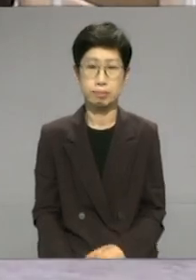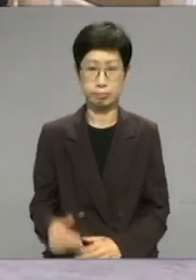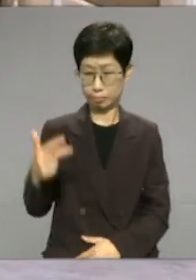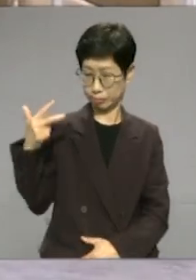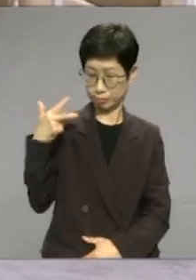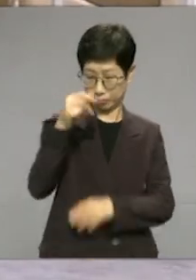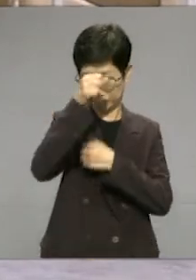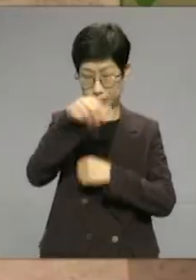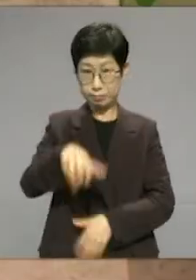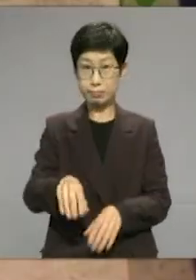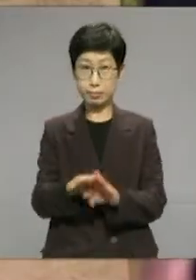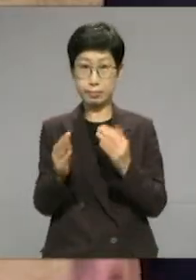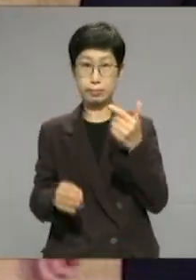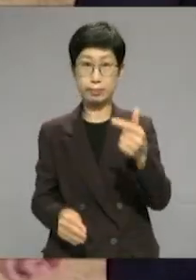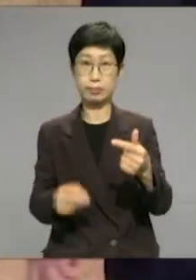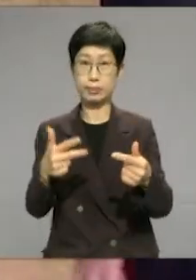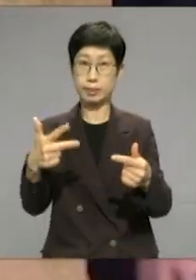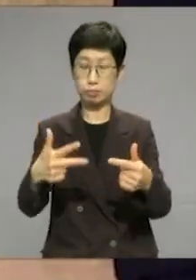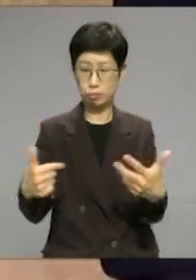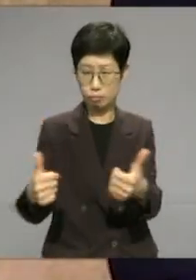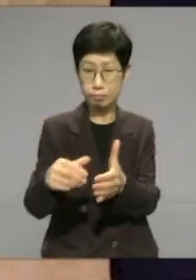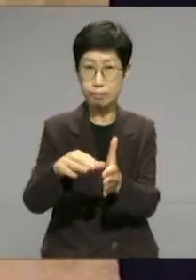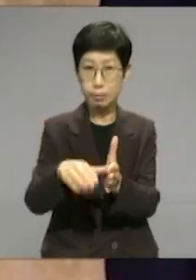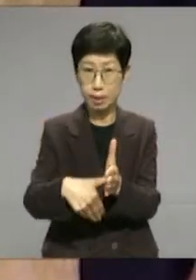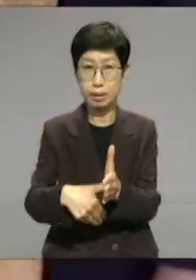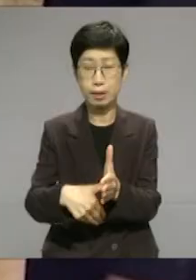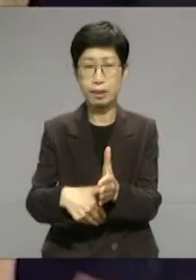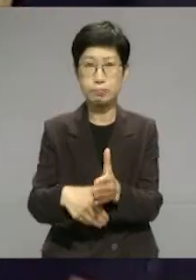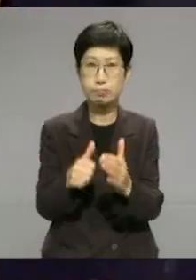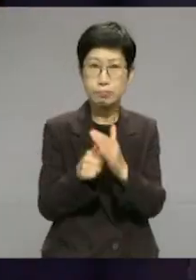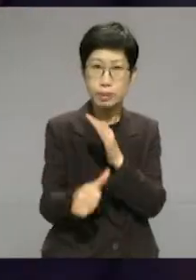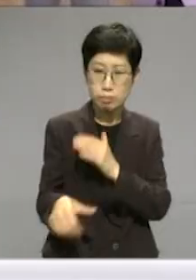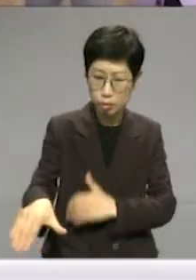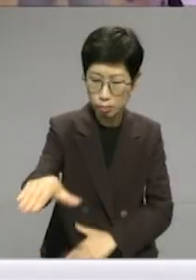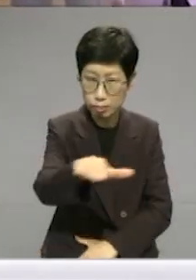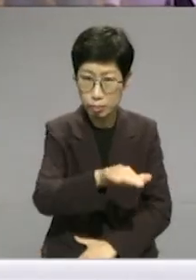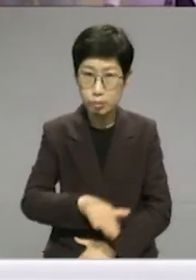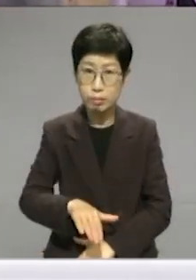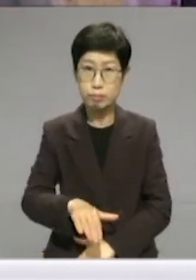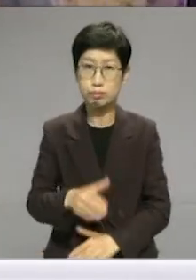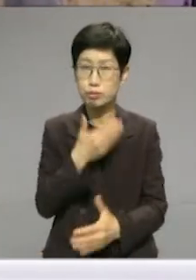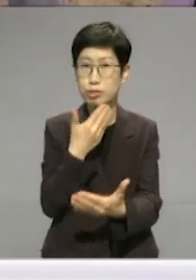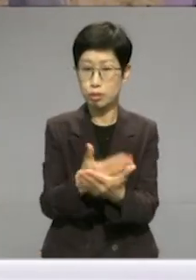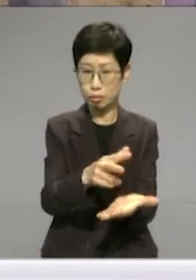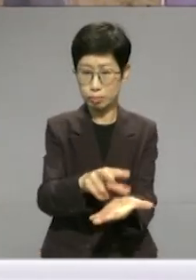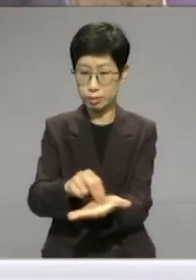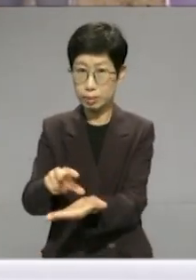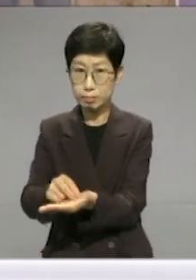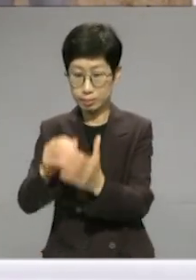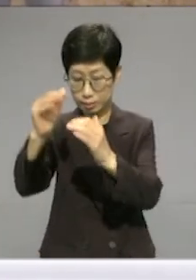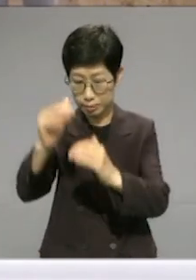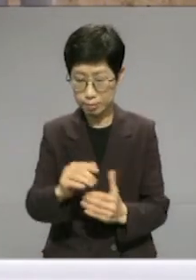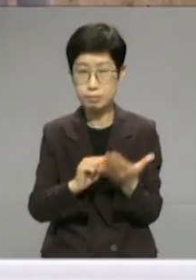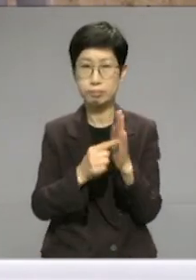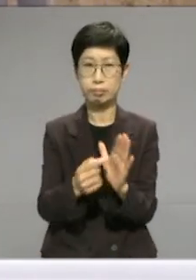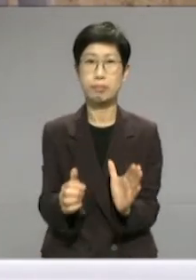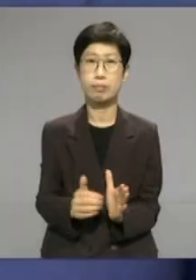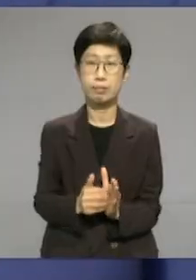지난주 이탈리아에서 열린 G7 회의에서 정상들은 세계 주요 의제에 대한 공동 성명을